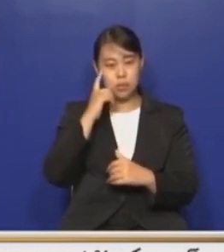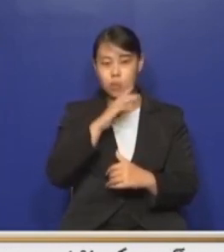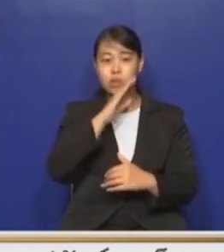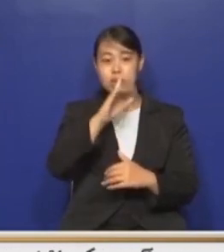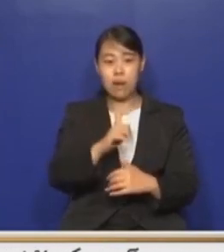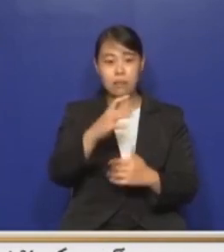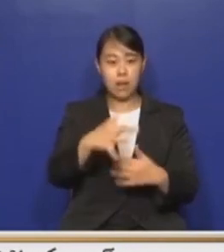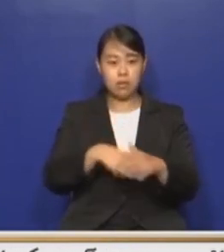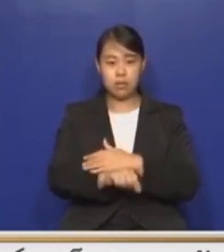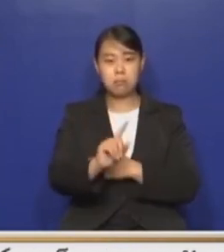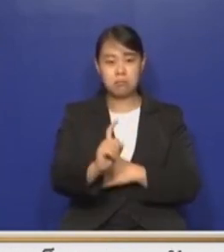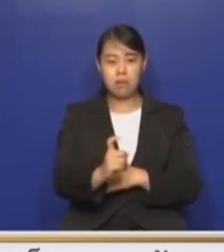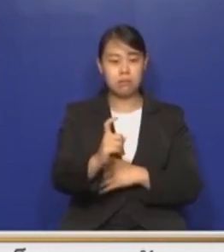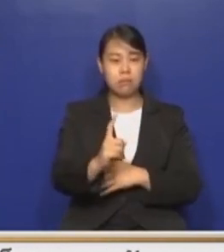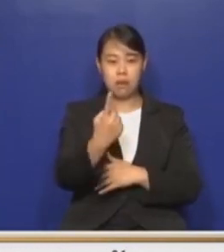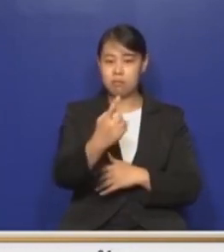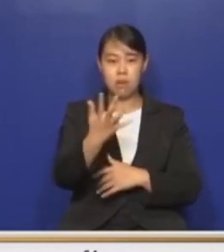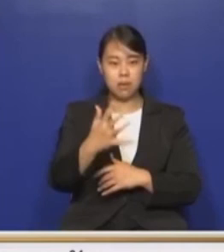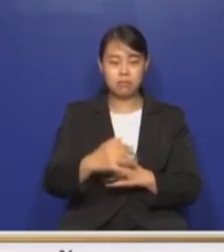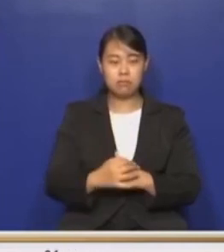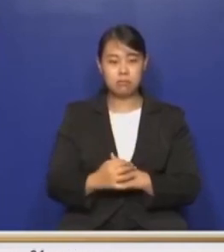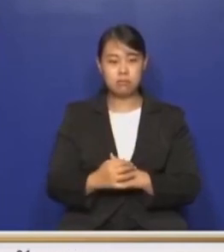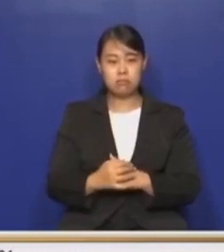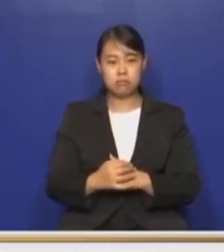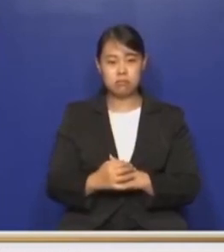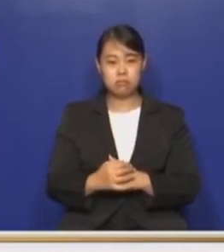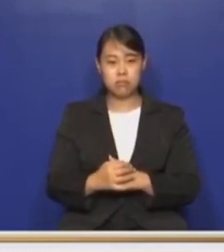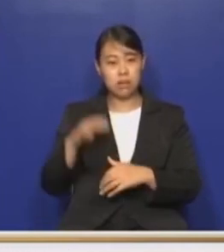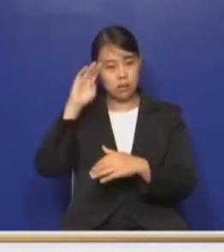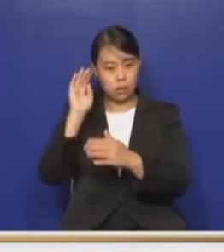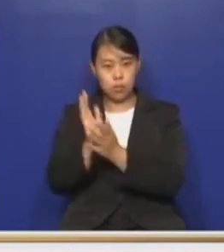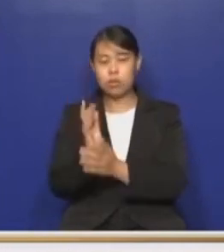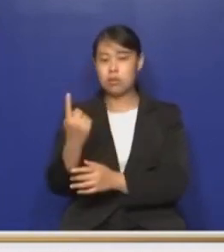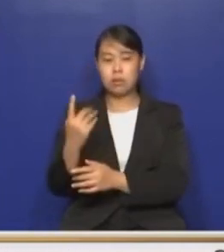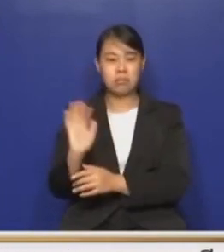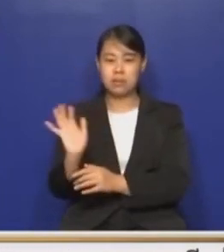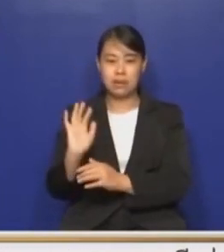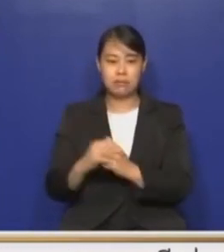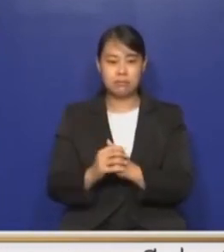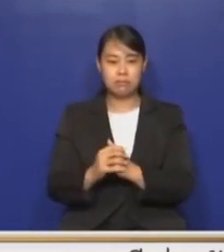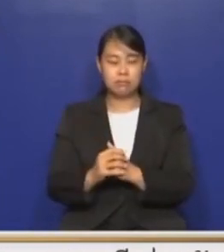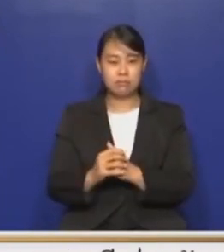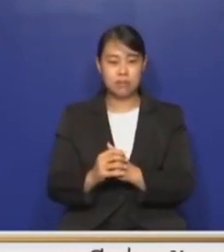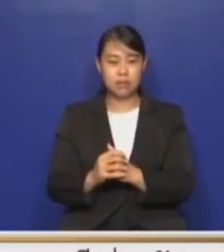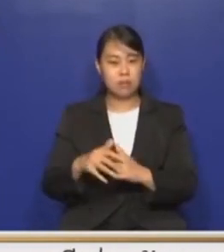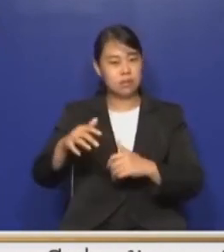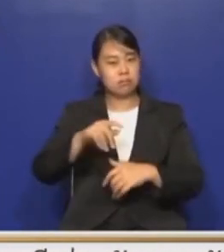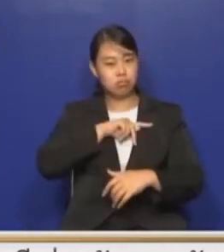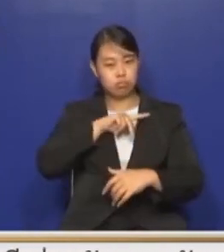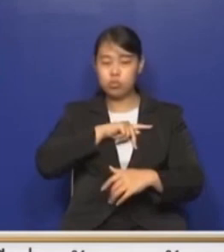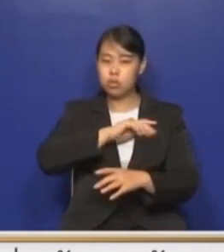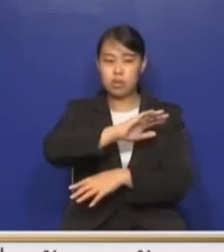ผมคดว่า อย Shanghai g insult againไม่เป็น จะตองเปตรวจตำรวจเกือบ 100% ไม่ย้อมแน่นอน